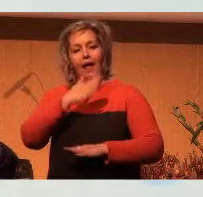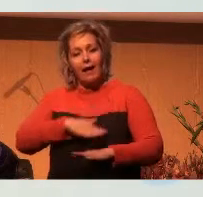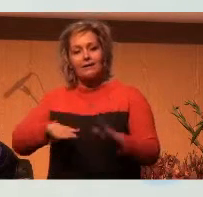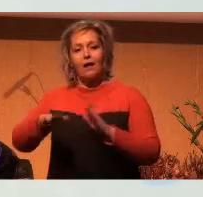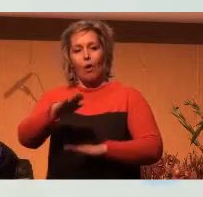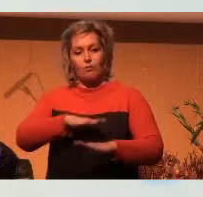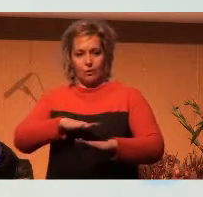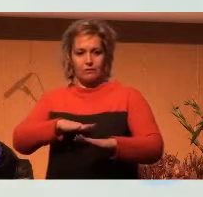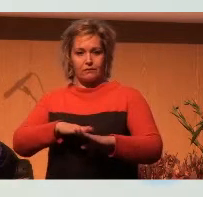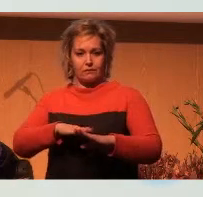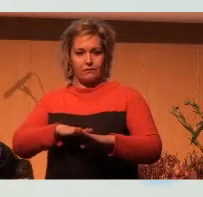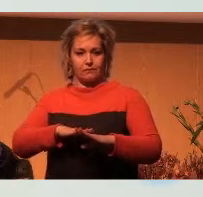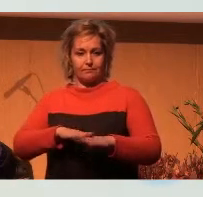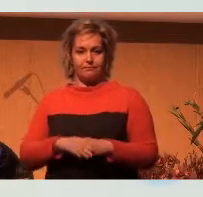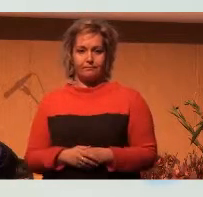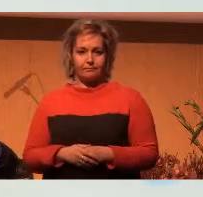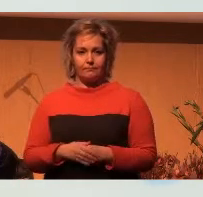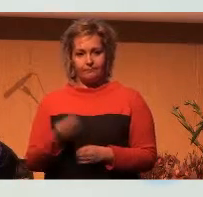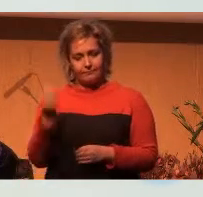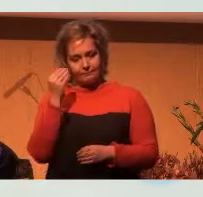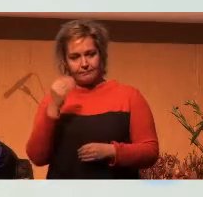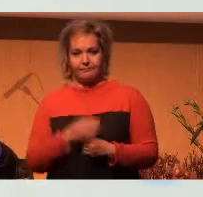omsorgstjenesten.